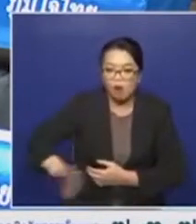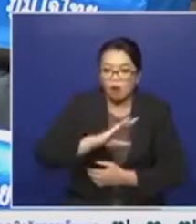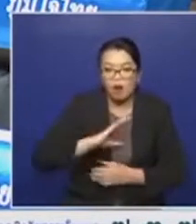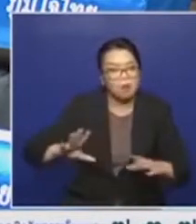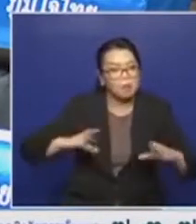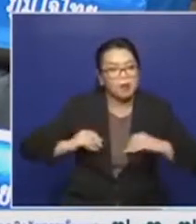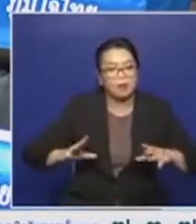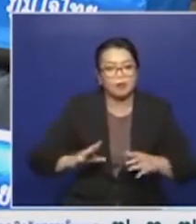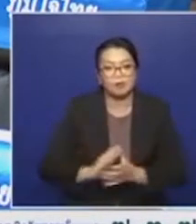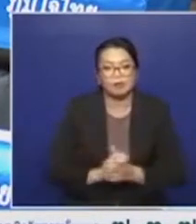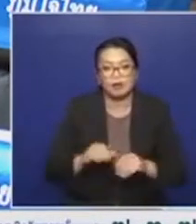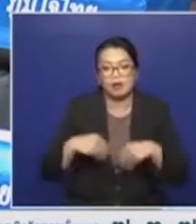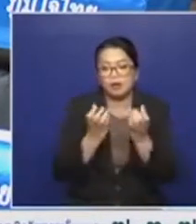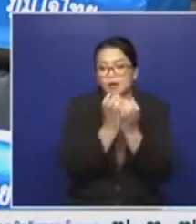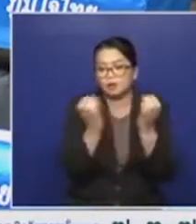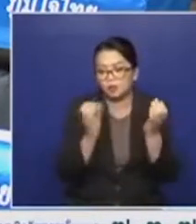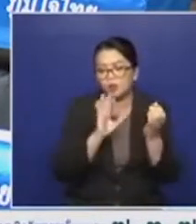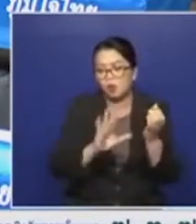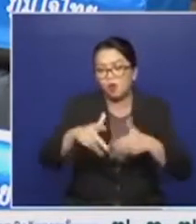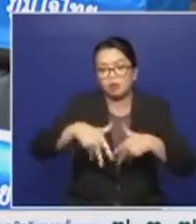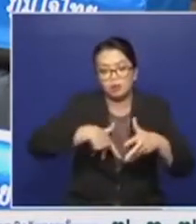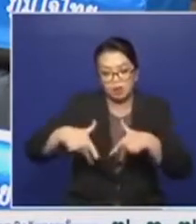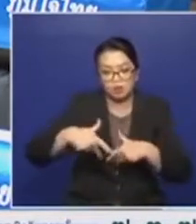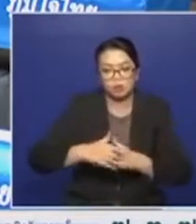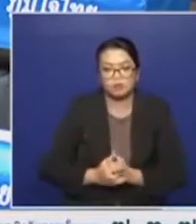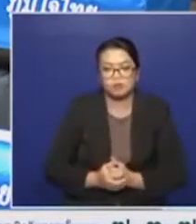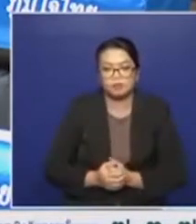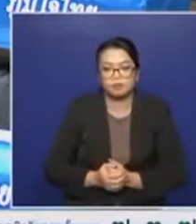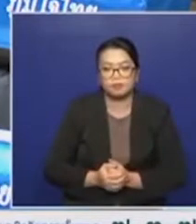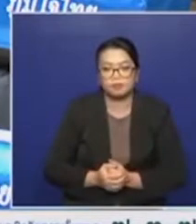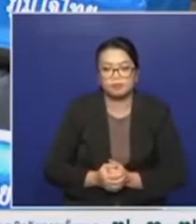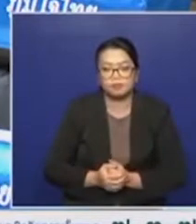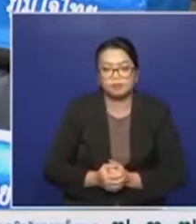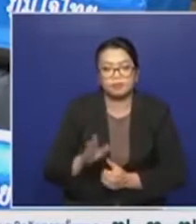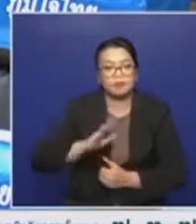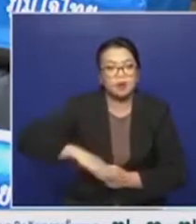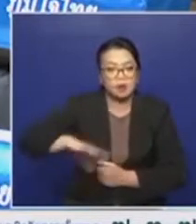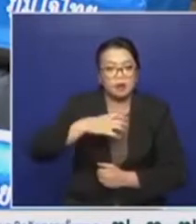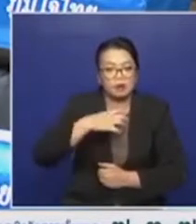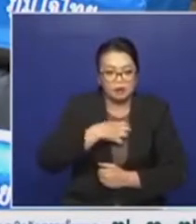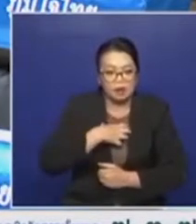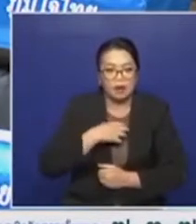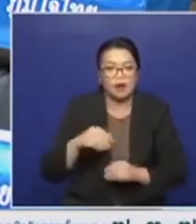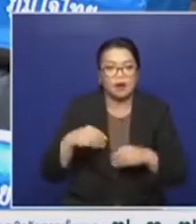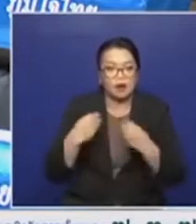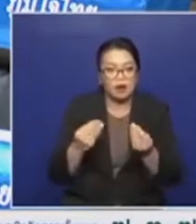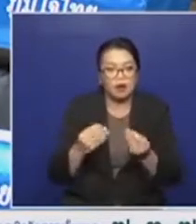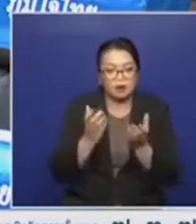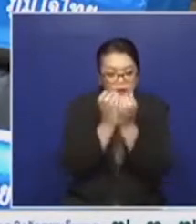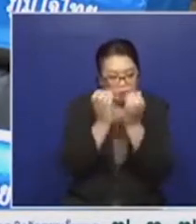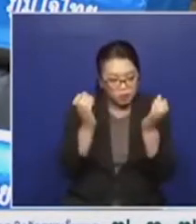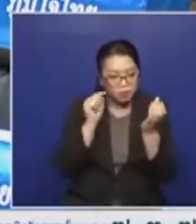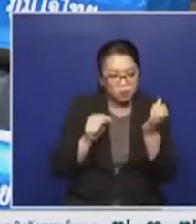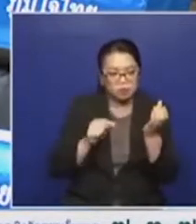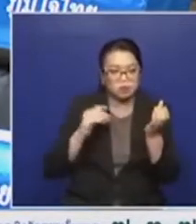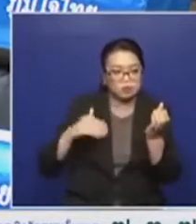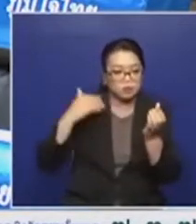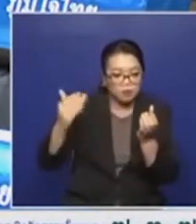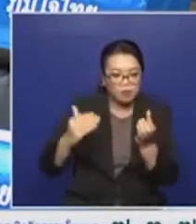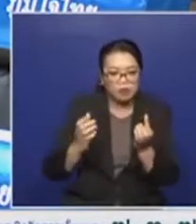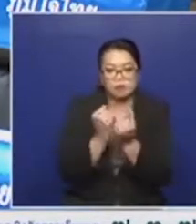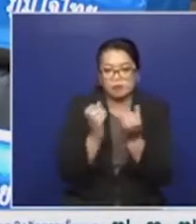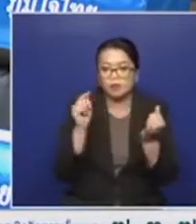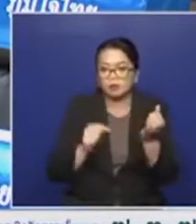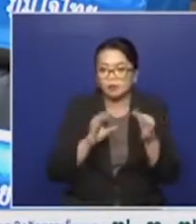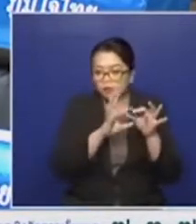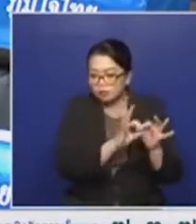ที่จะให้ทำเมนูนี้เป็นของประชาชนอย่างแท้จริงแล้วเราจะต้องการให้รัฐธรรมนูญฉบับถัดไปการเป็นฉบับ